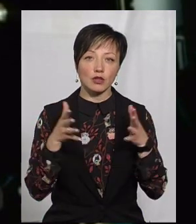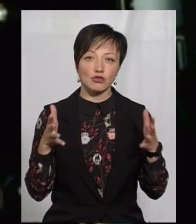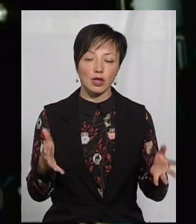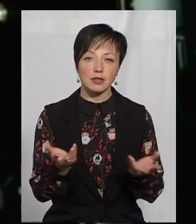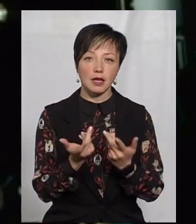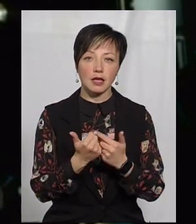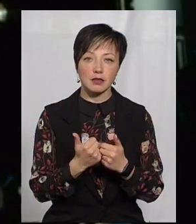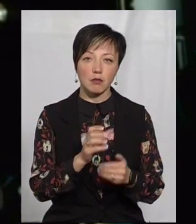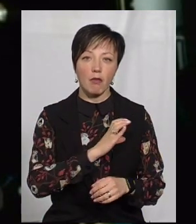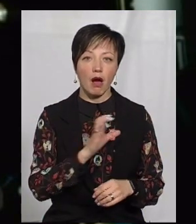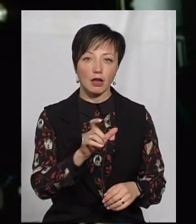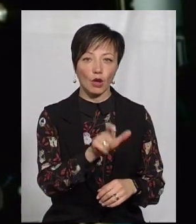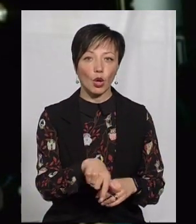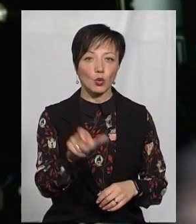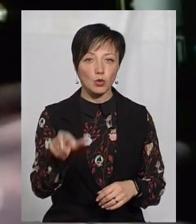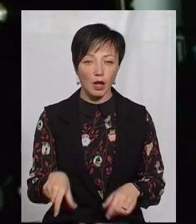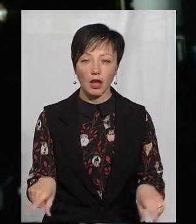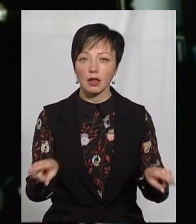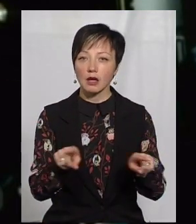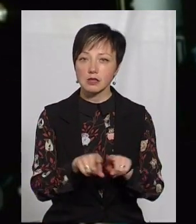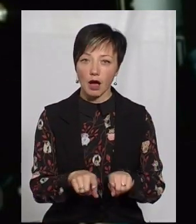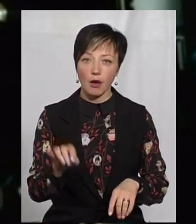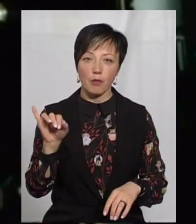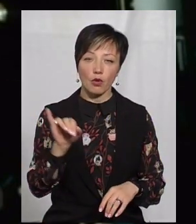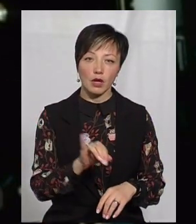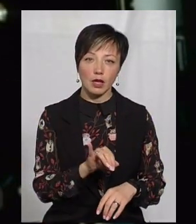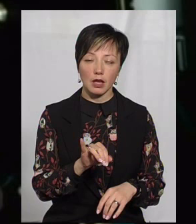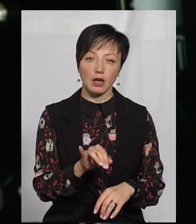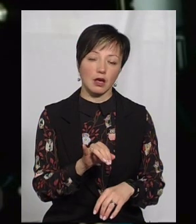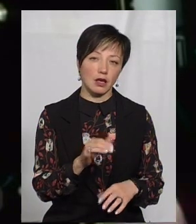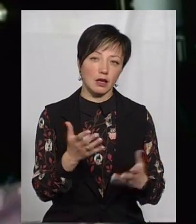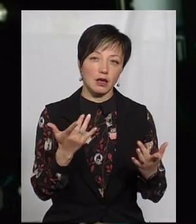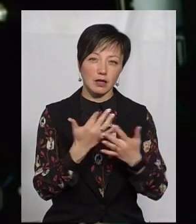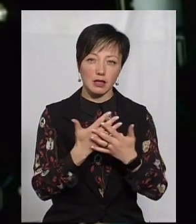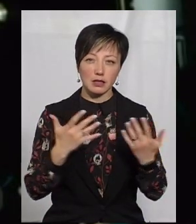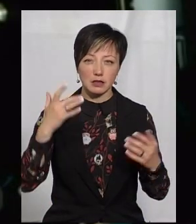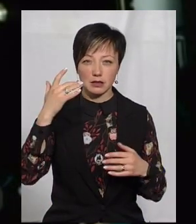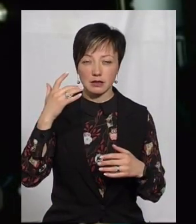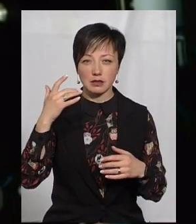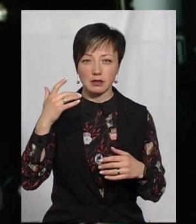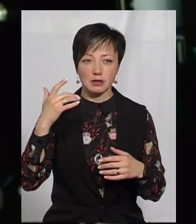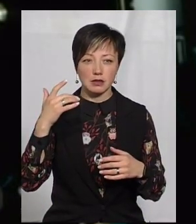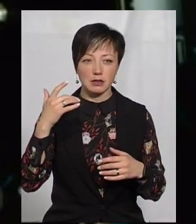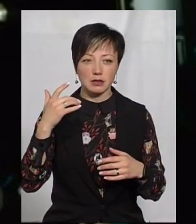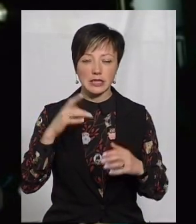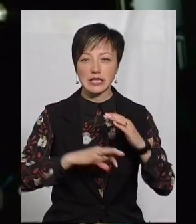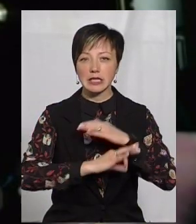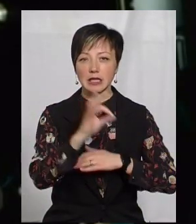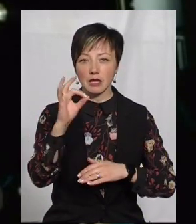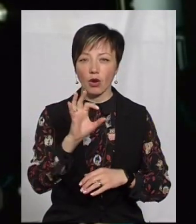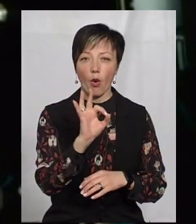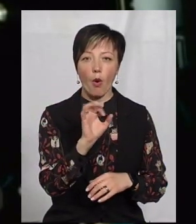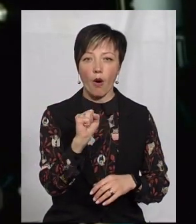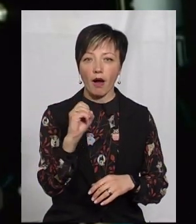величезна кількість багатих людей, так само і в арабських країнах, зокрема в